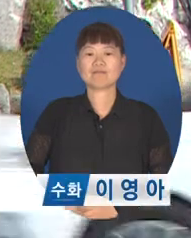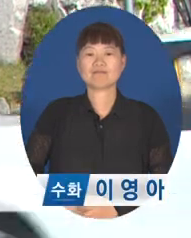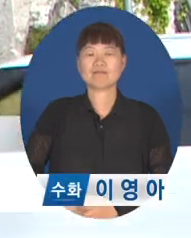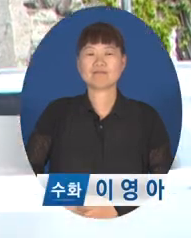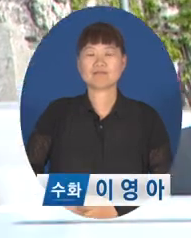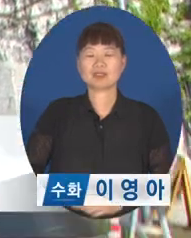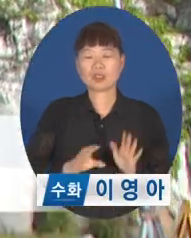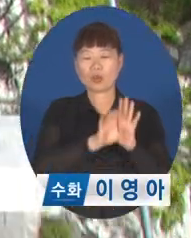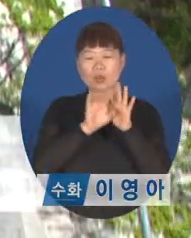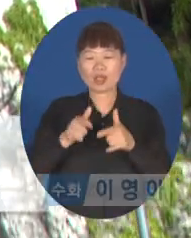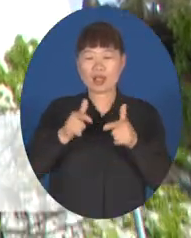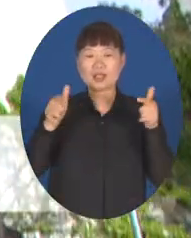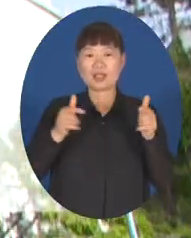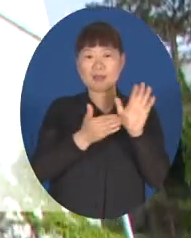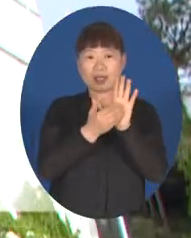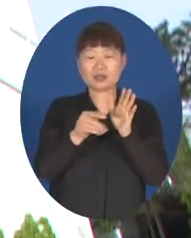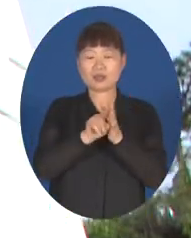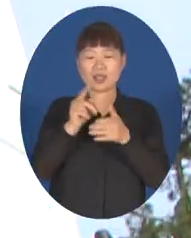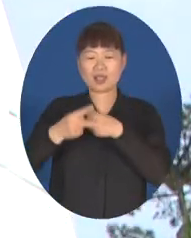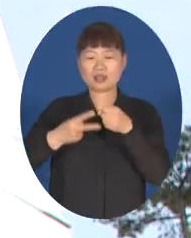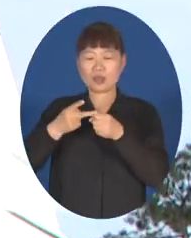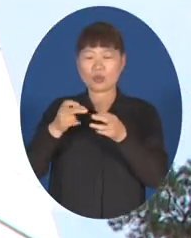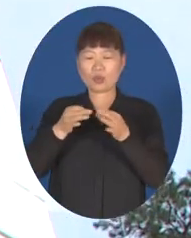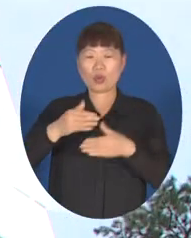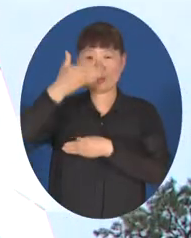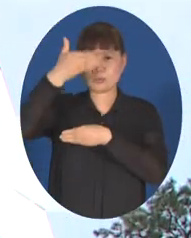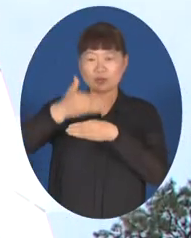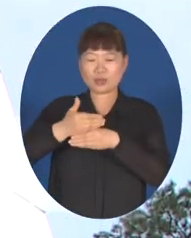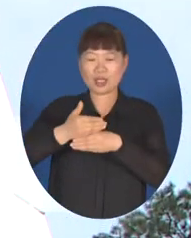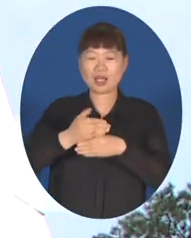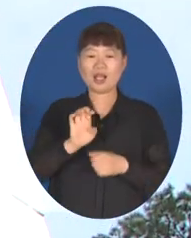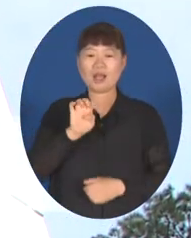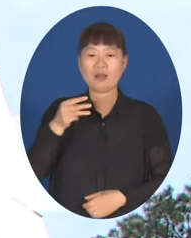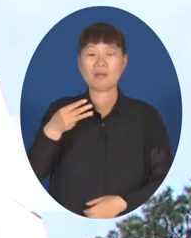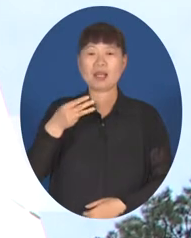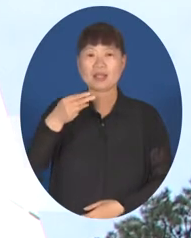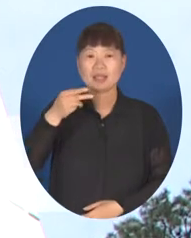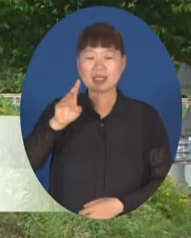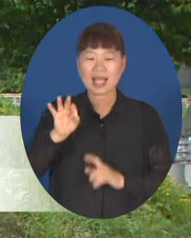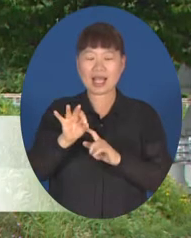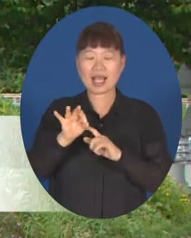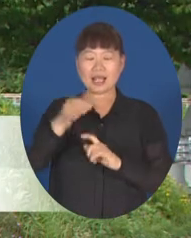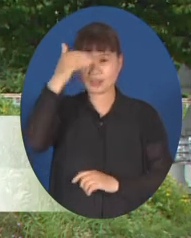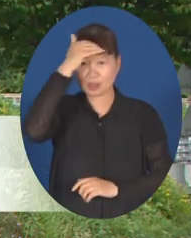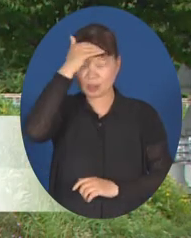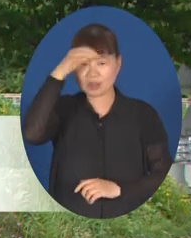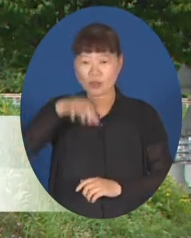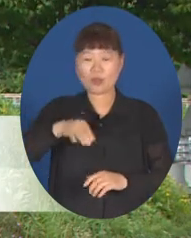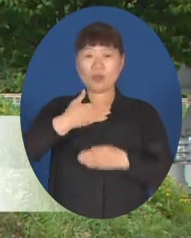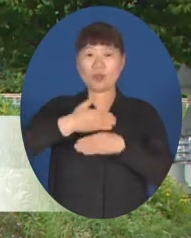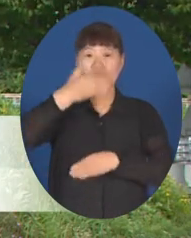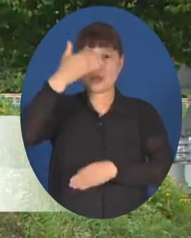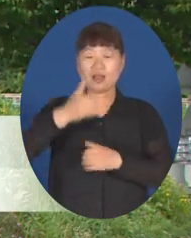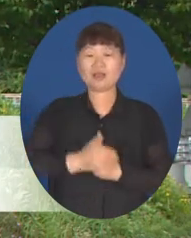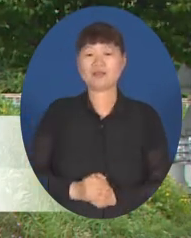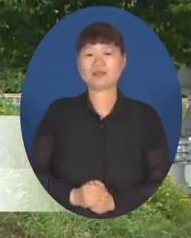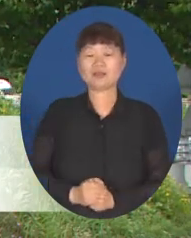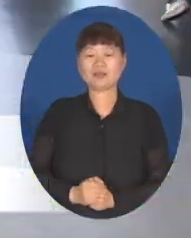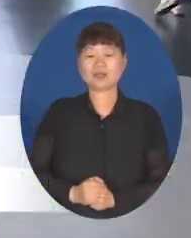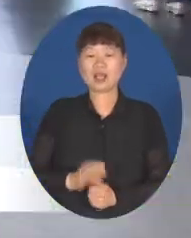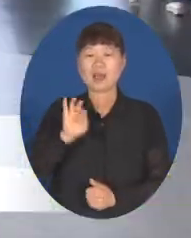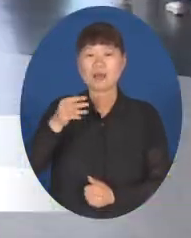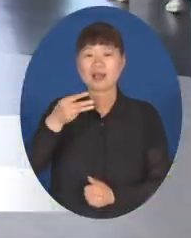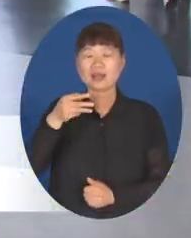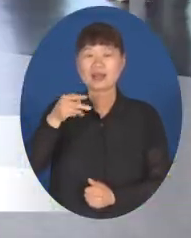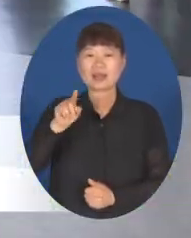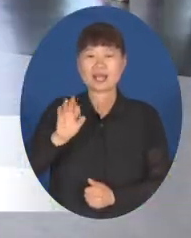코로나 확산 방지를 위해 2년 동안 잠시 문을 닫았던 팔당 전망대가 다시 문을 열었습니다 탁 트인 팔당호의 전망을 감상할 수